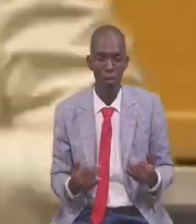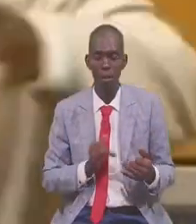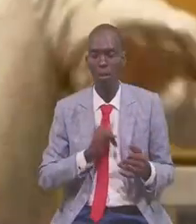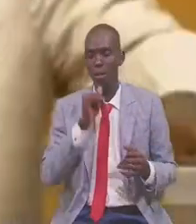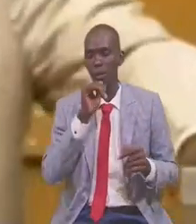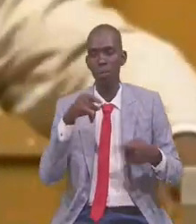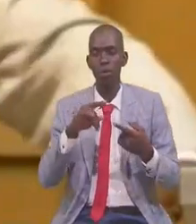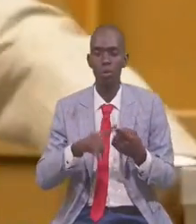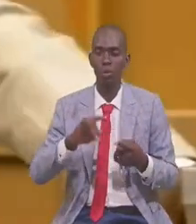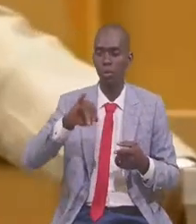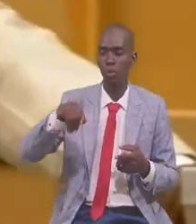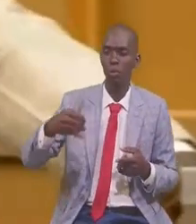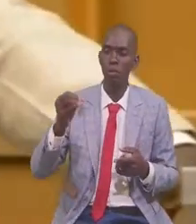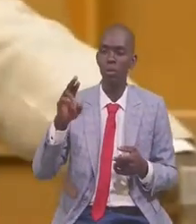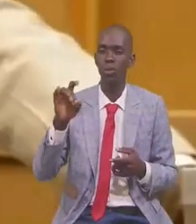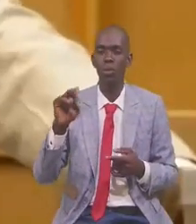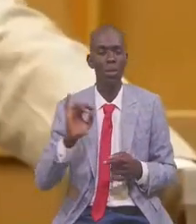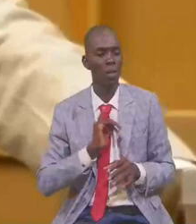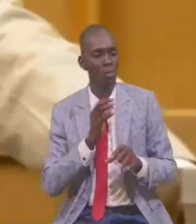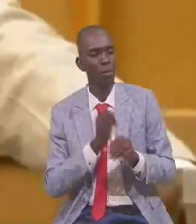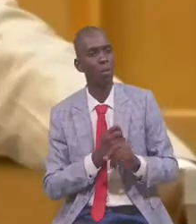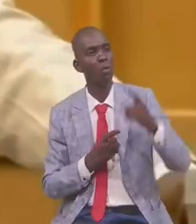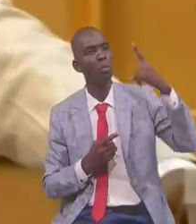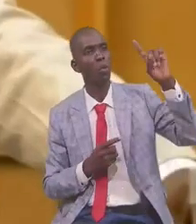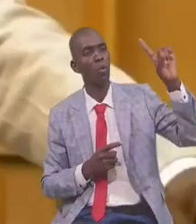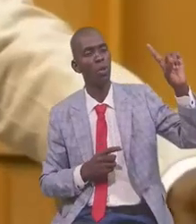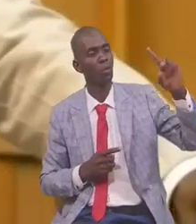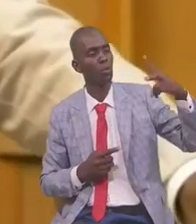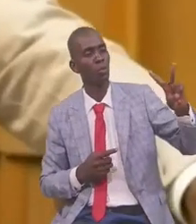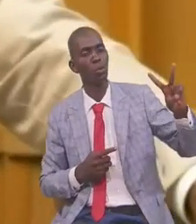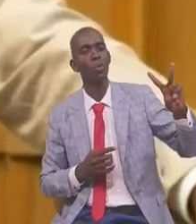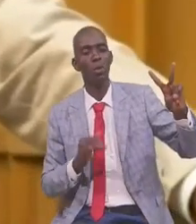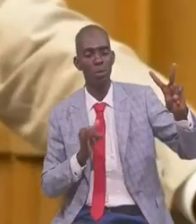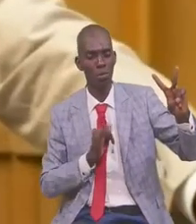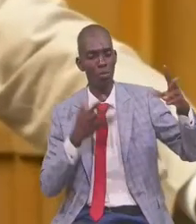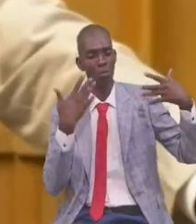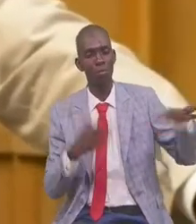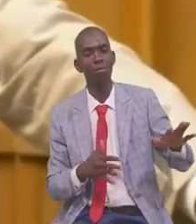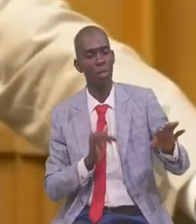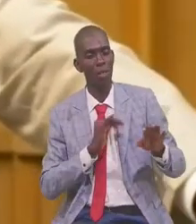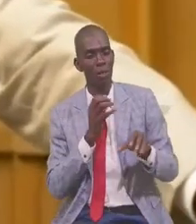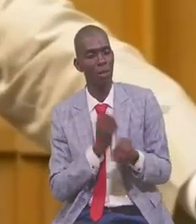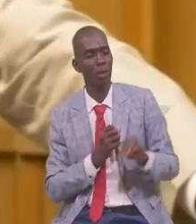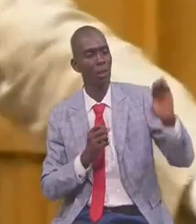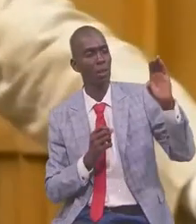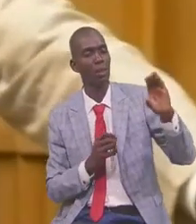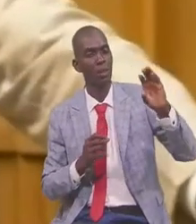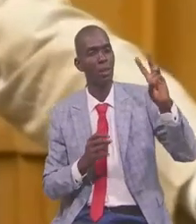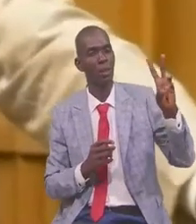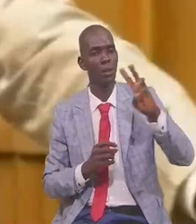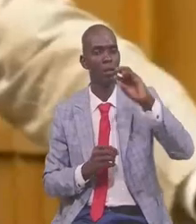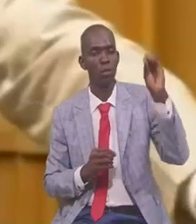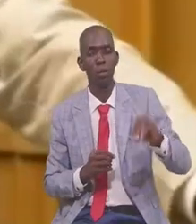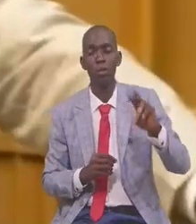J'ai 2/3. Alors, 66%. Oh, j'ai réussi, non? Dans le spirituel, tu as